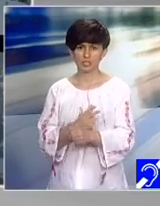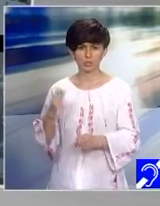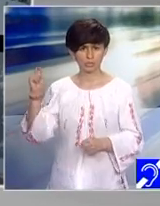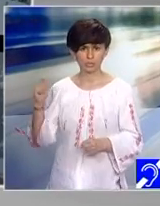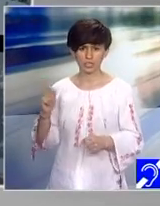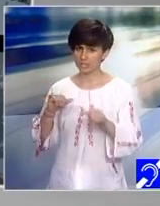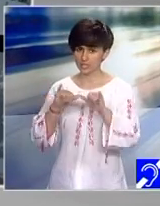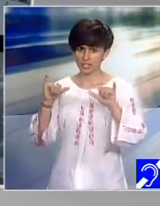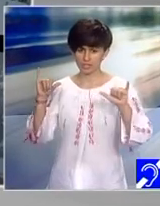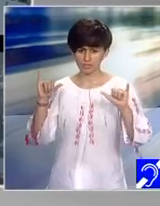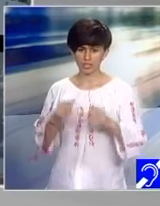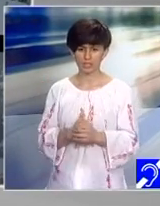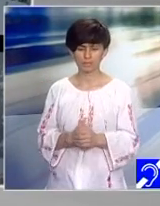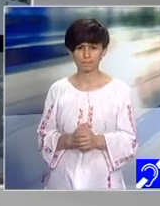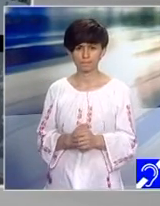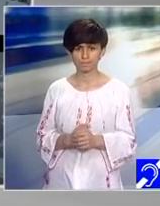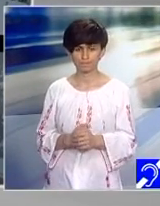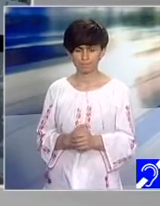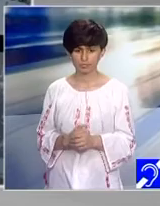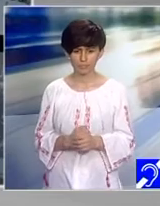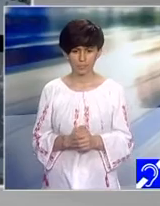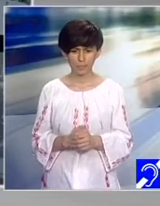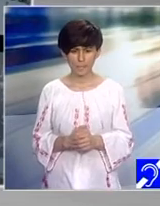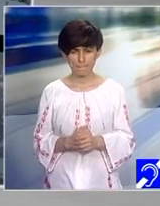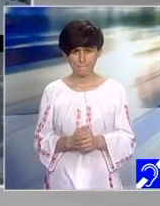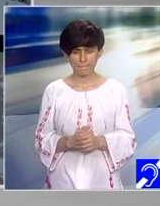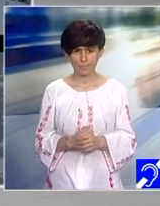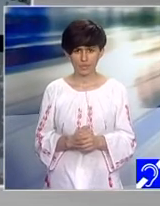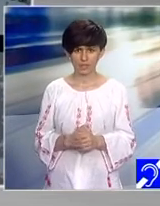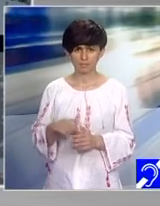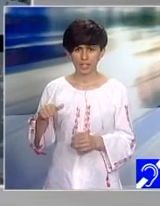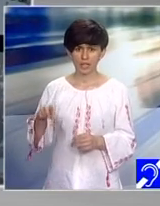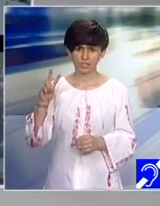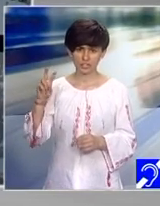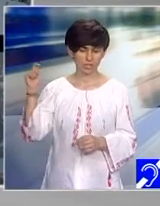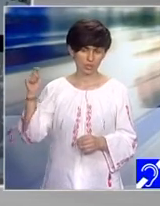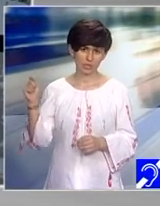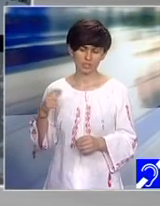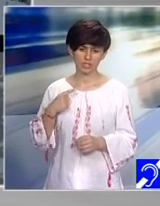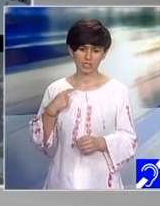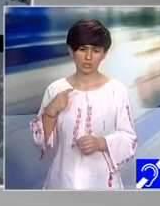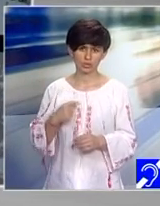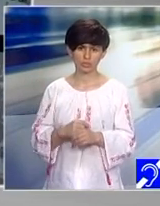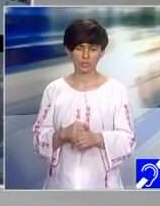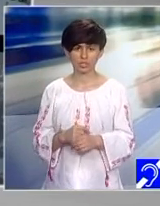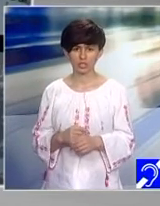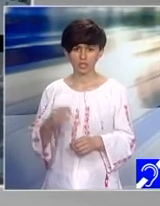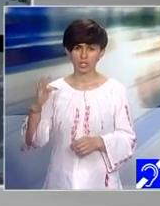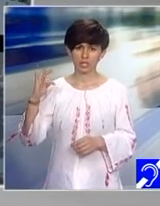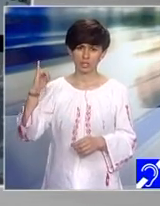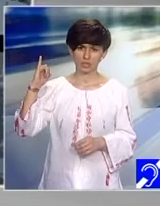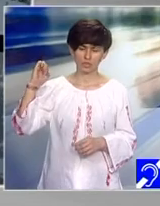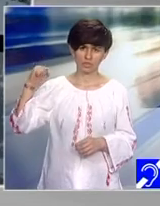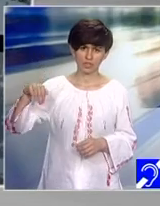sau dezvoltată sau mai bine dezvoltată. Aceste două țări sunt Finlanda și Polonia. Polonia